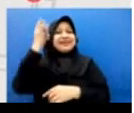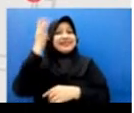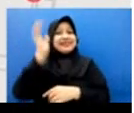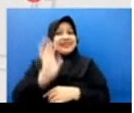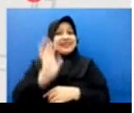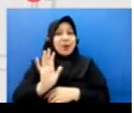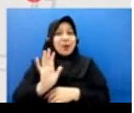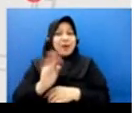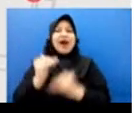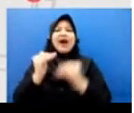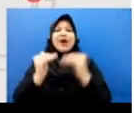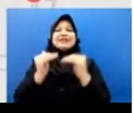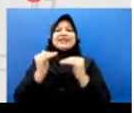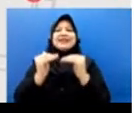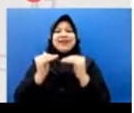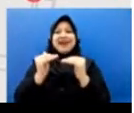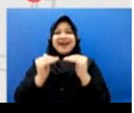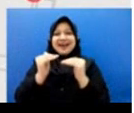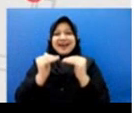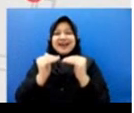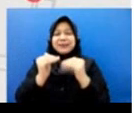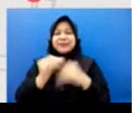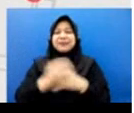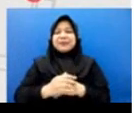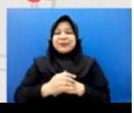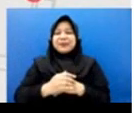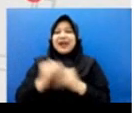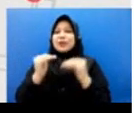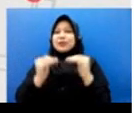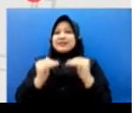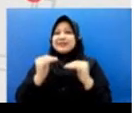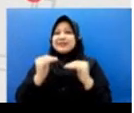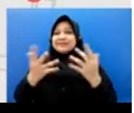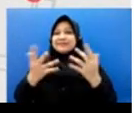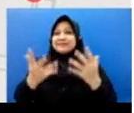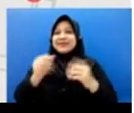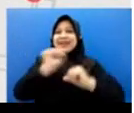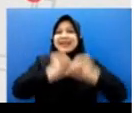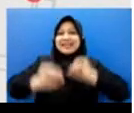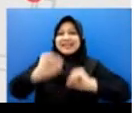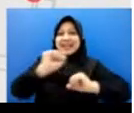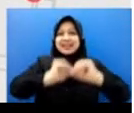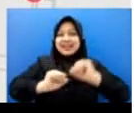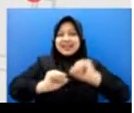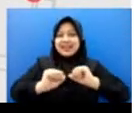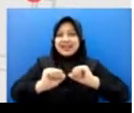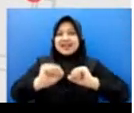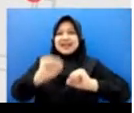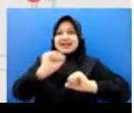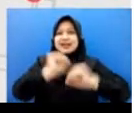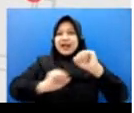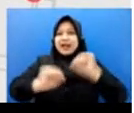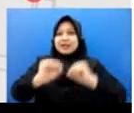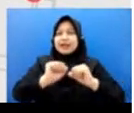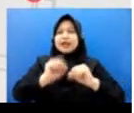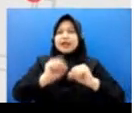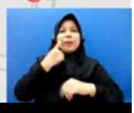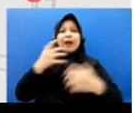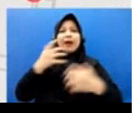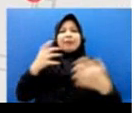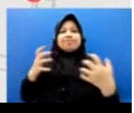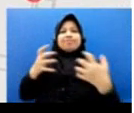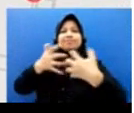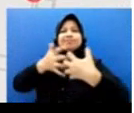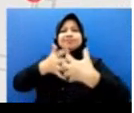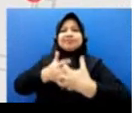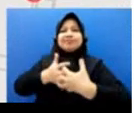dengan kegiatan yang kita juga masuk dan memahami murid. Jadi harus, itu bisa dibilang adalah